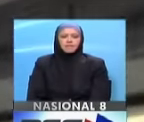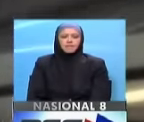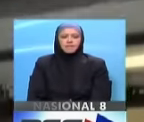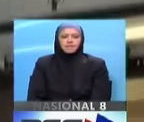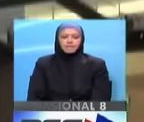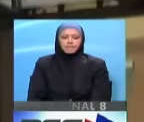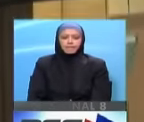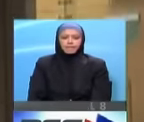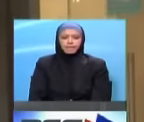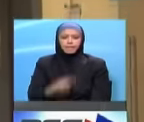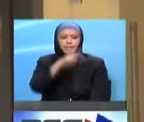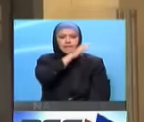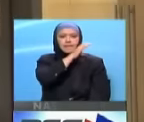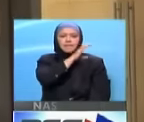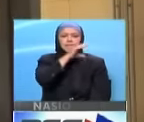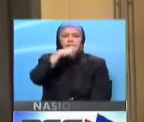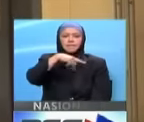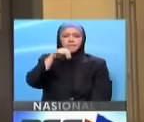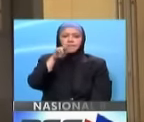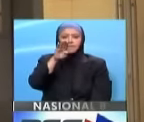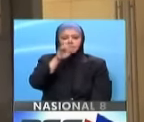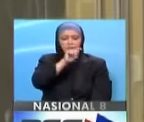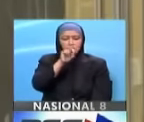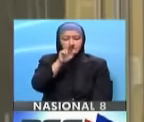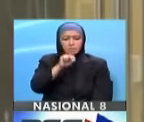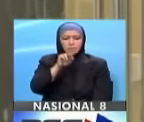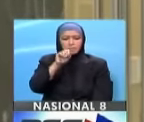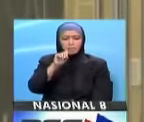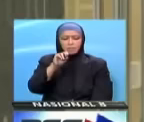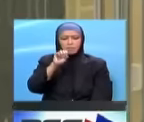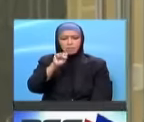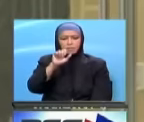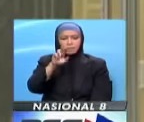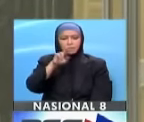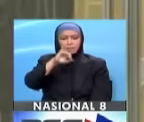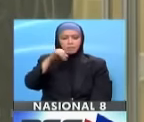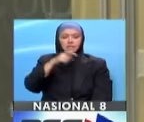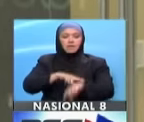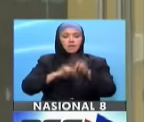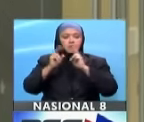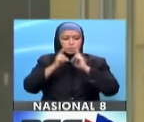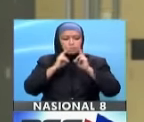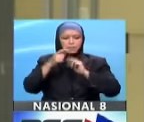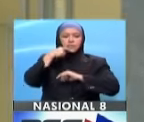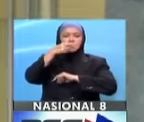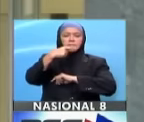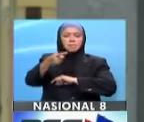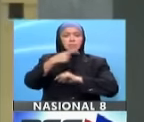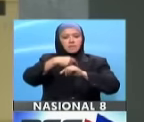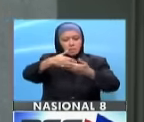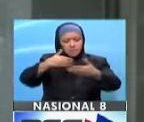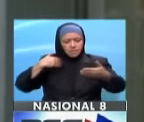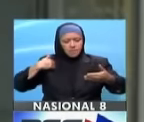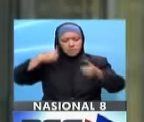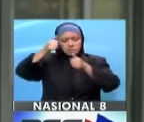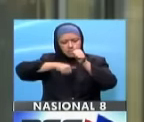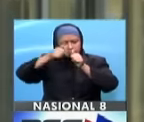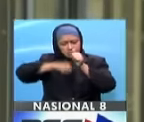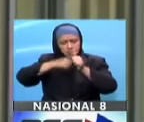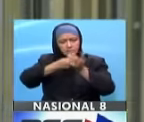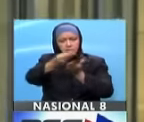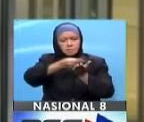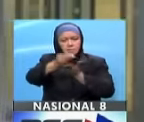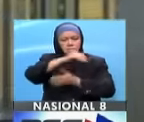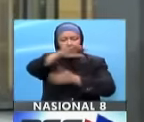Sementara itu, pengerusi PNB Tun Ahmad Sarji Abdul Hamid dalam ucapannya berkata, sebelum setiap pembelian, semua usaha dari